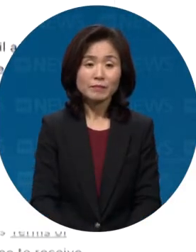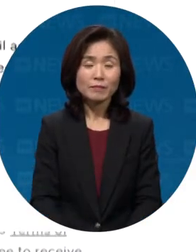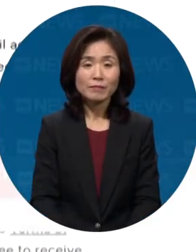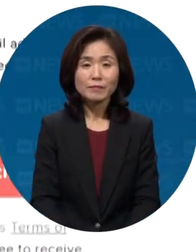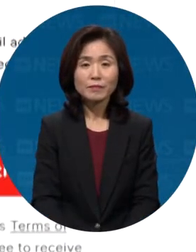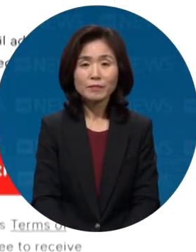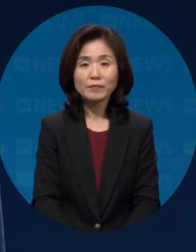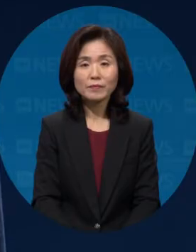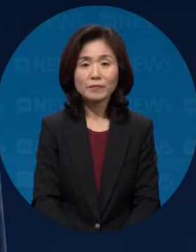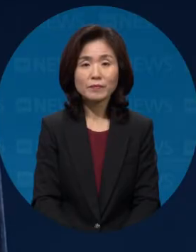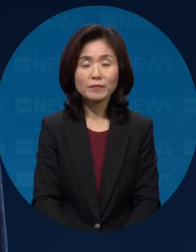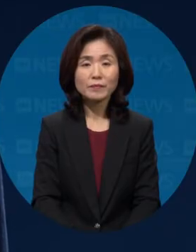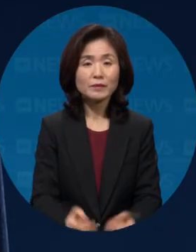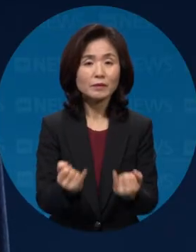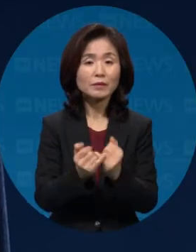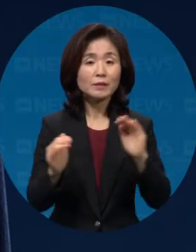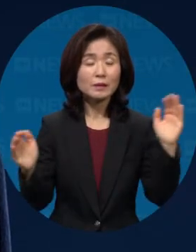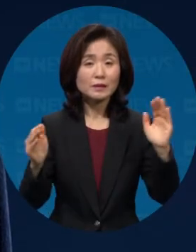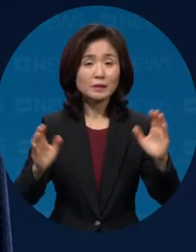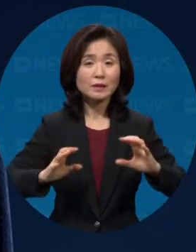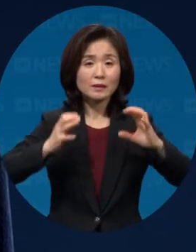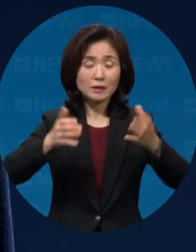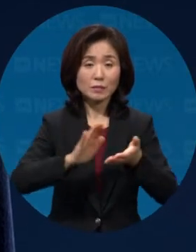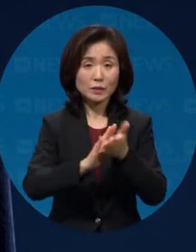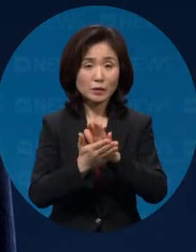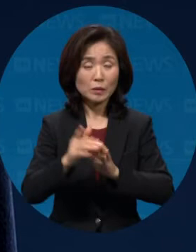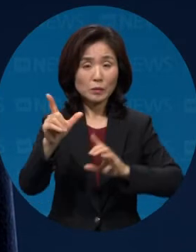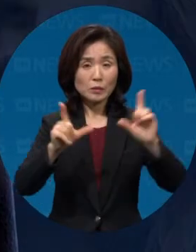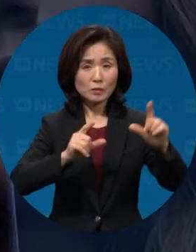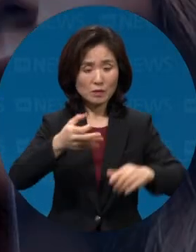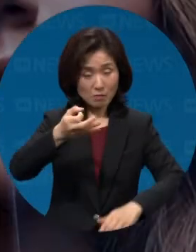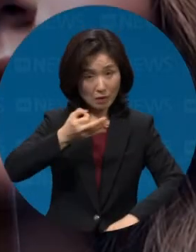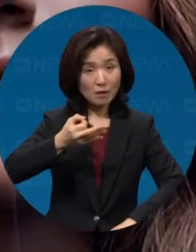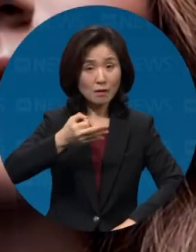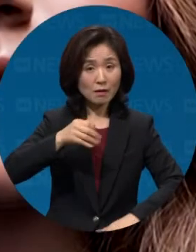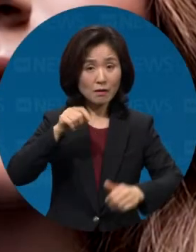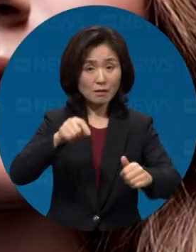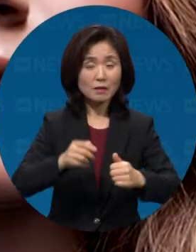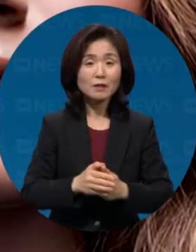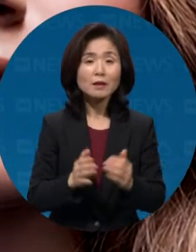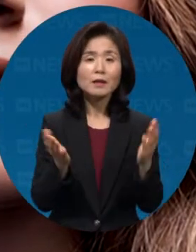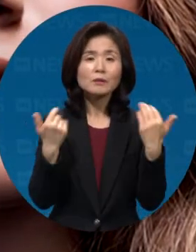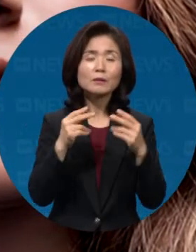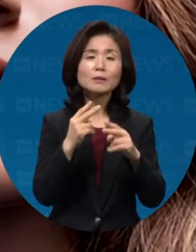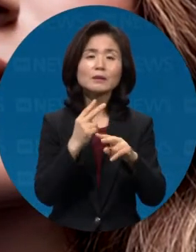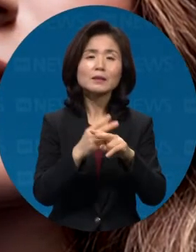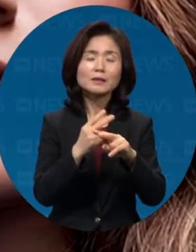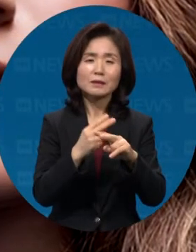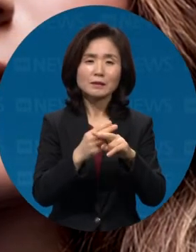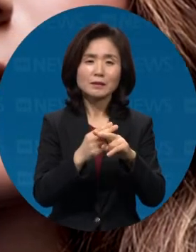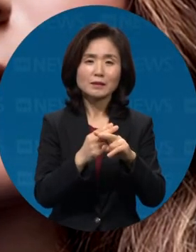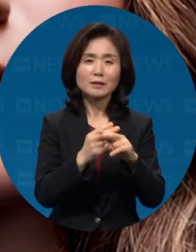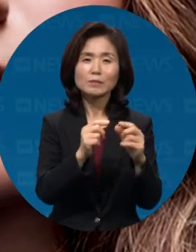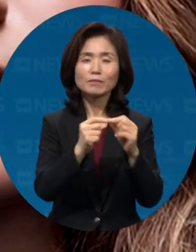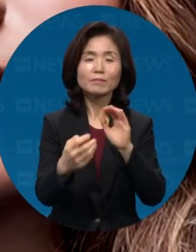않은. 여학생들이 세상을 바꾸는 모습을 지켜봐라. 이 학교 사이트에 적혀있는 문구인데